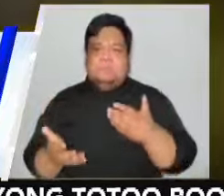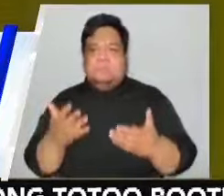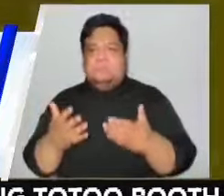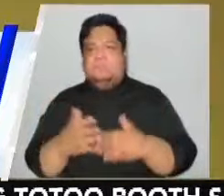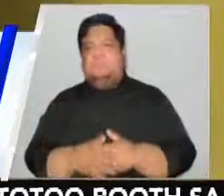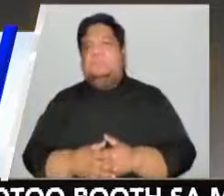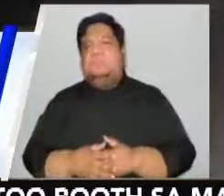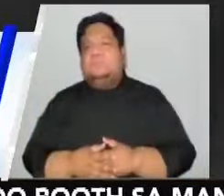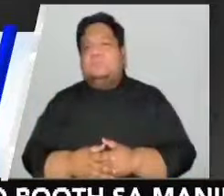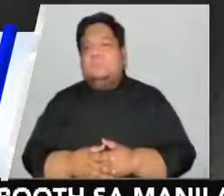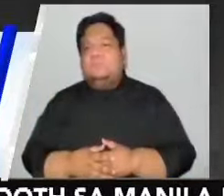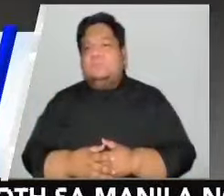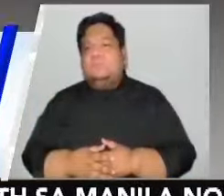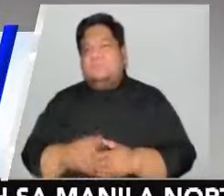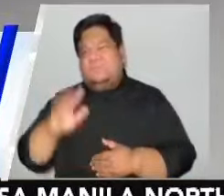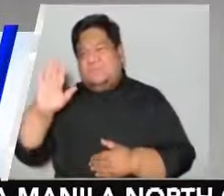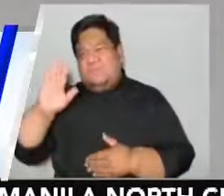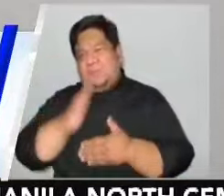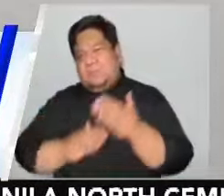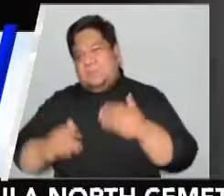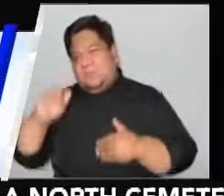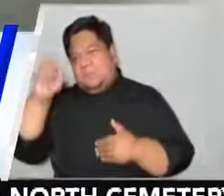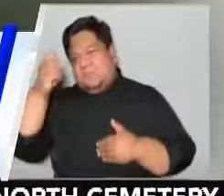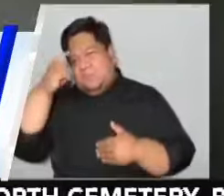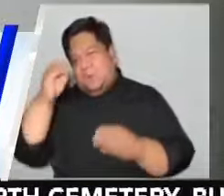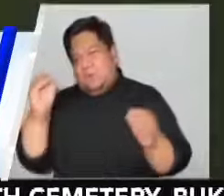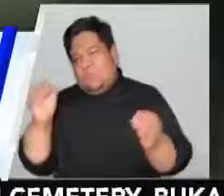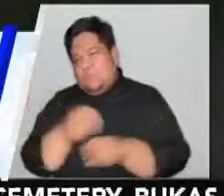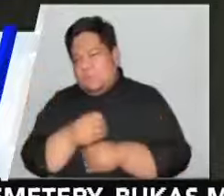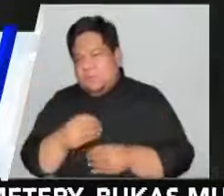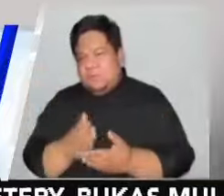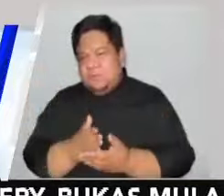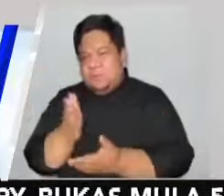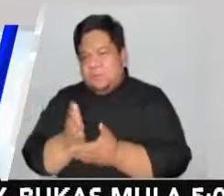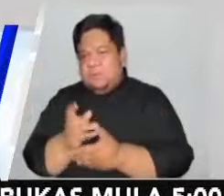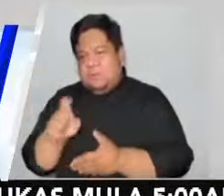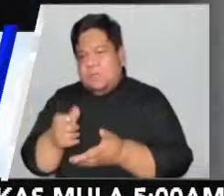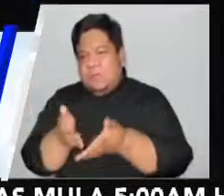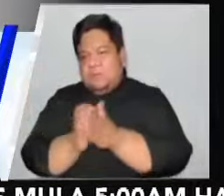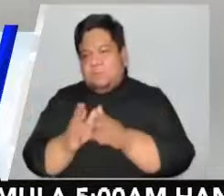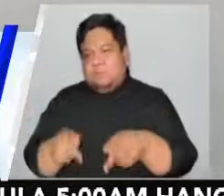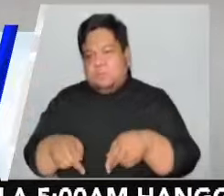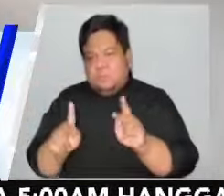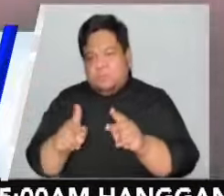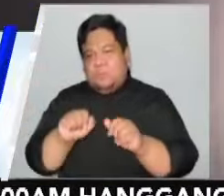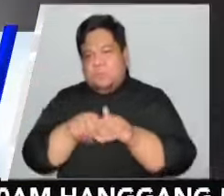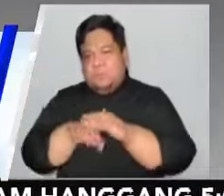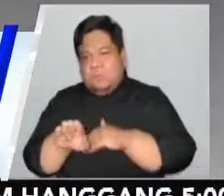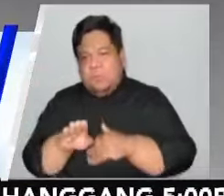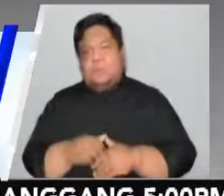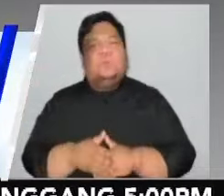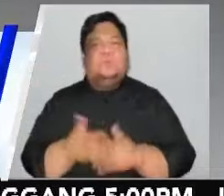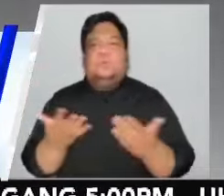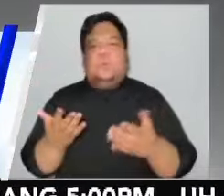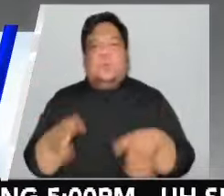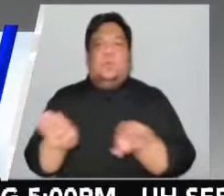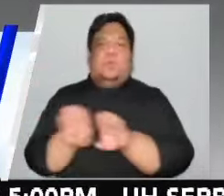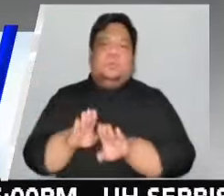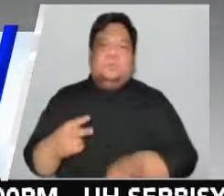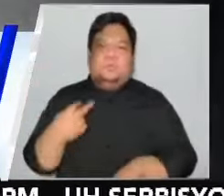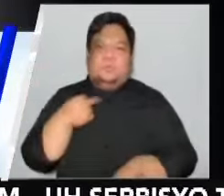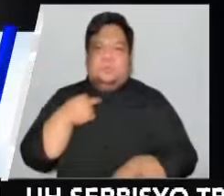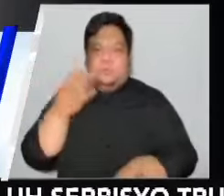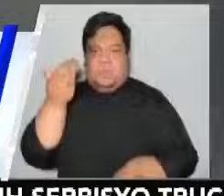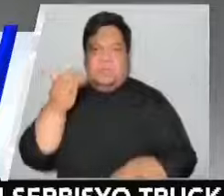na kakailangan nila yung permit to get inside, sarado po yun dahil nga po sa suspension ng work sa lahat ng